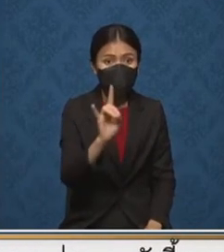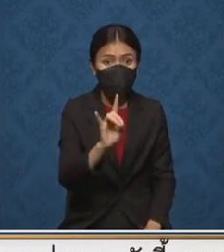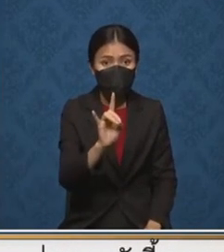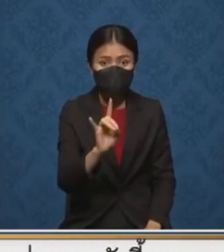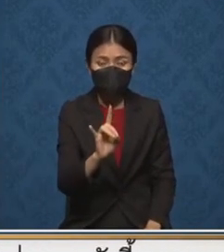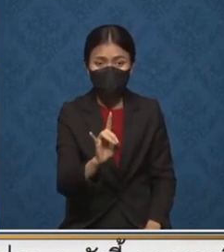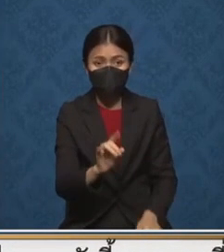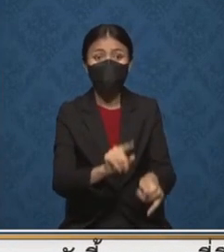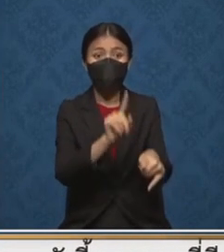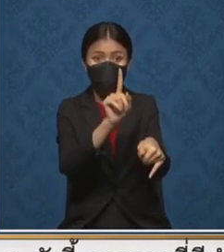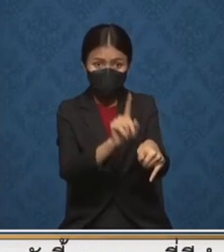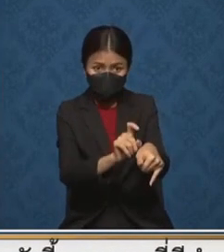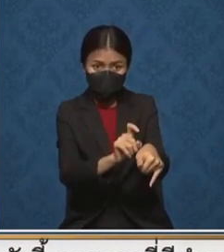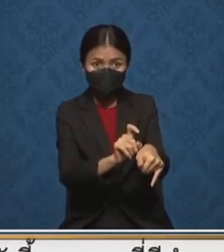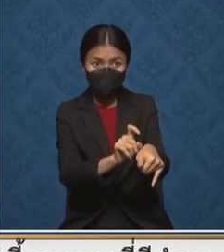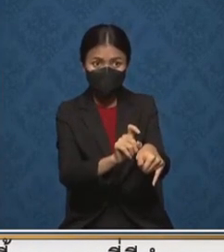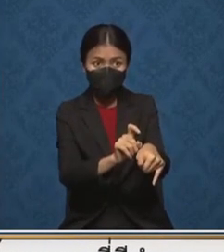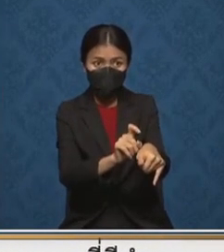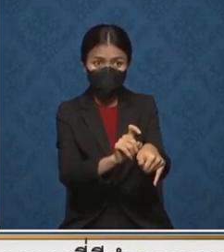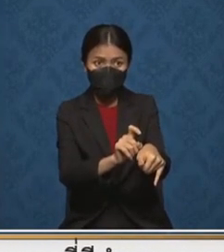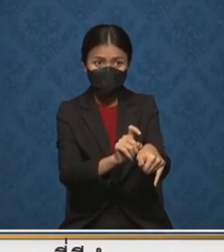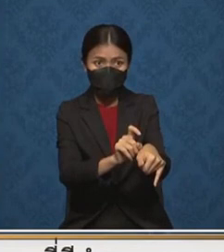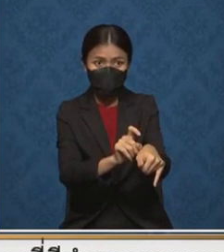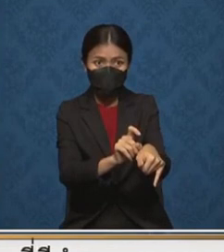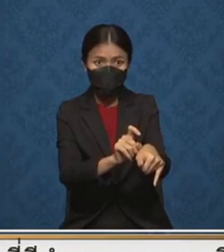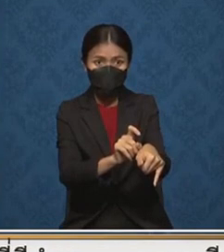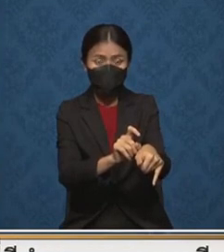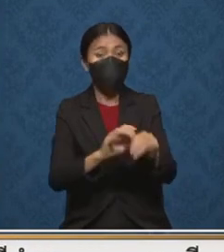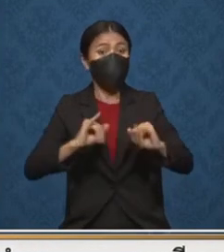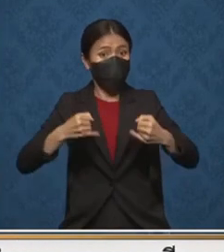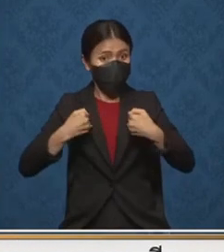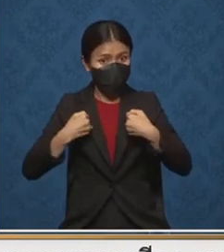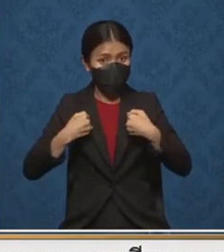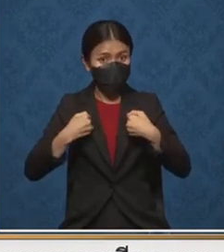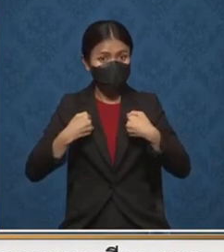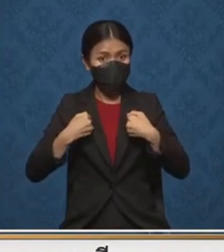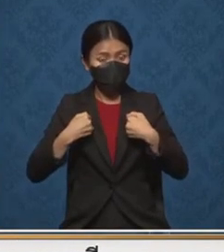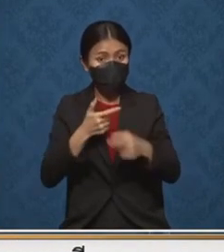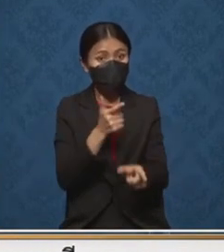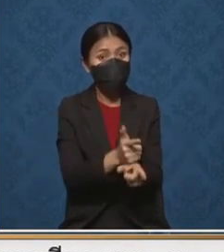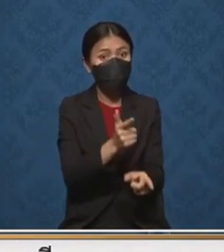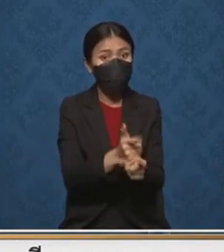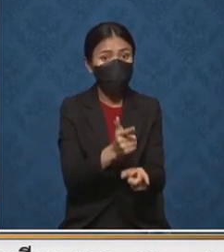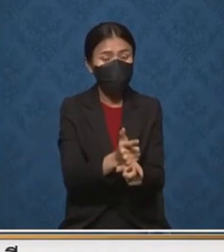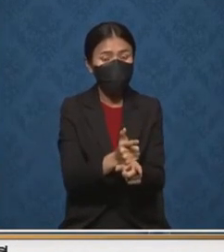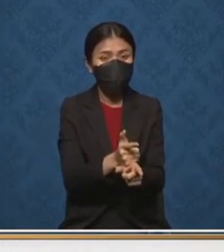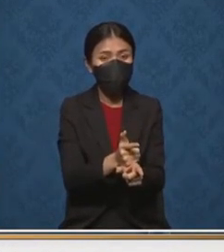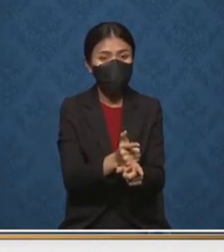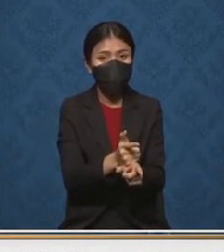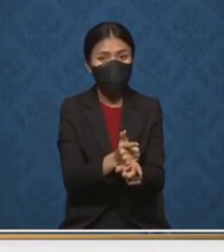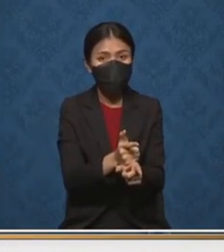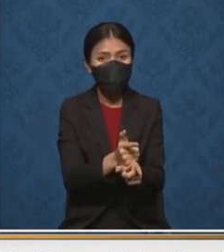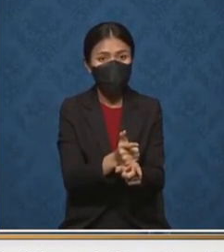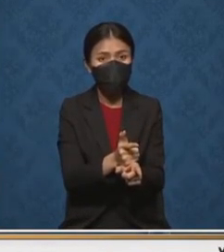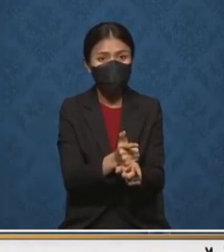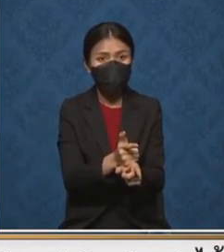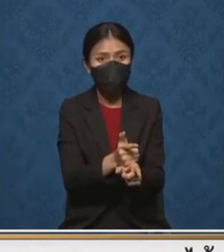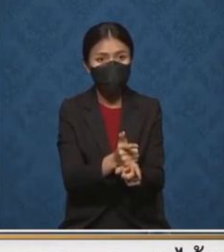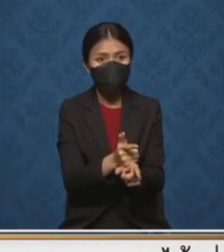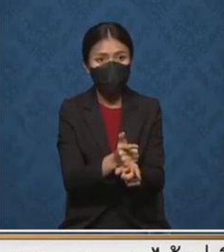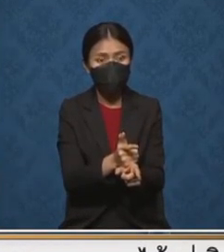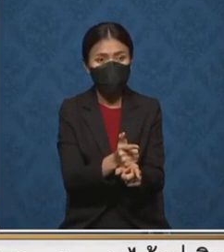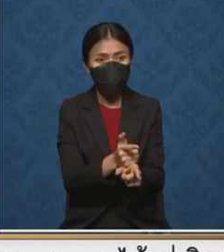และเมื่อเสียชีวิตพี่น้องเสด็จก่อนที่เลี้ยงโคกระบือนะเนี่ยลมหายใจจาก